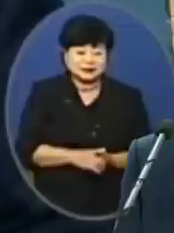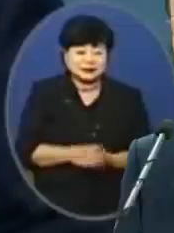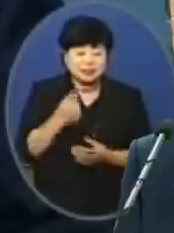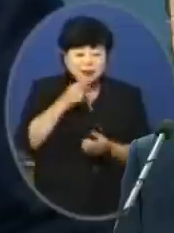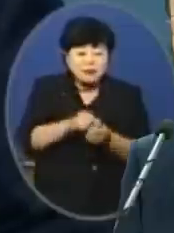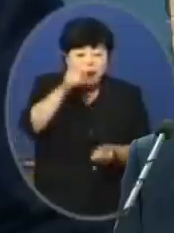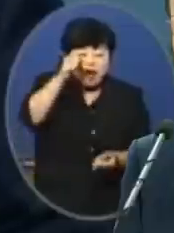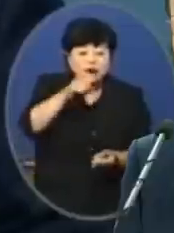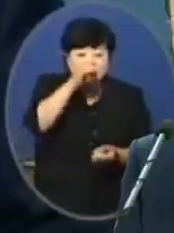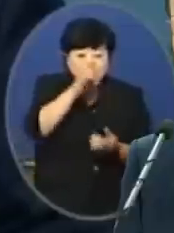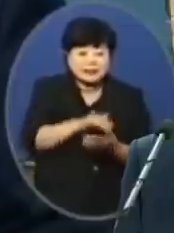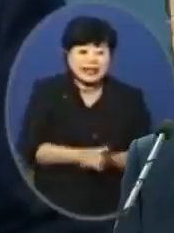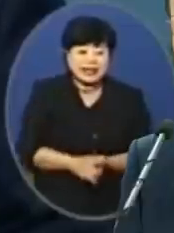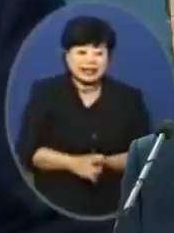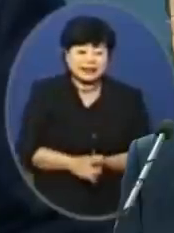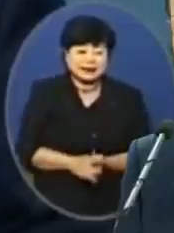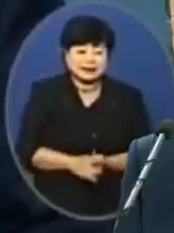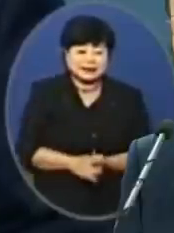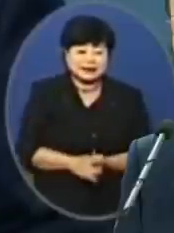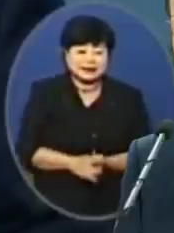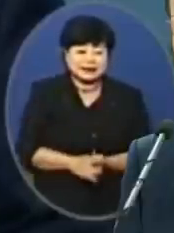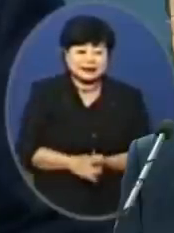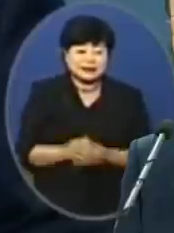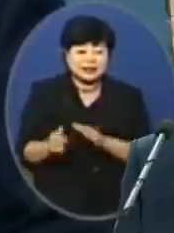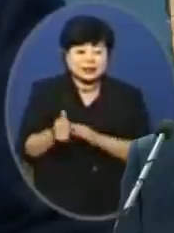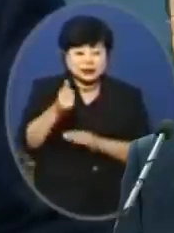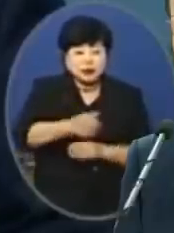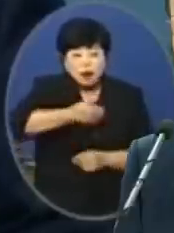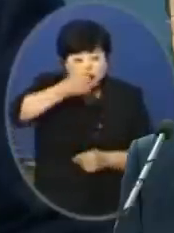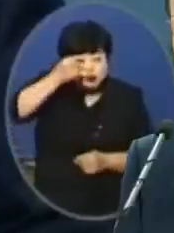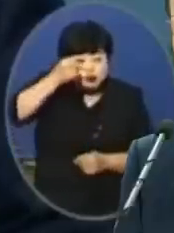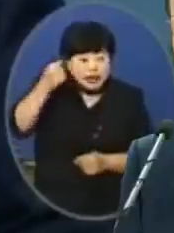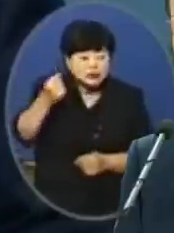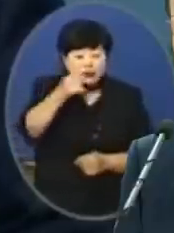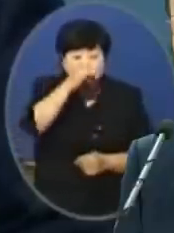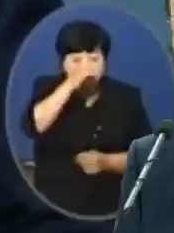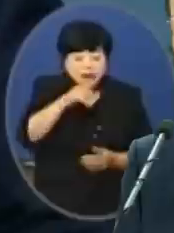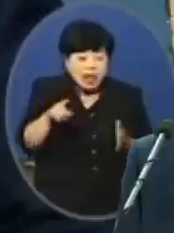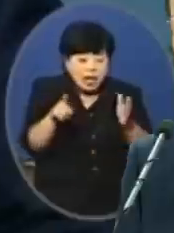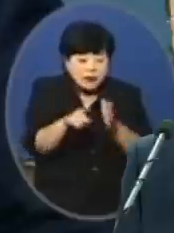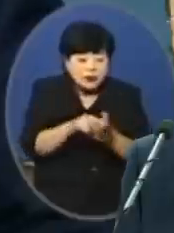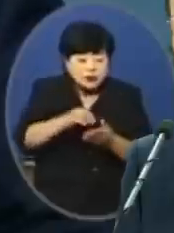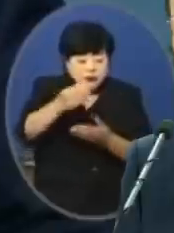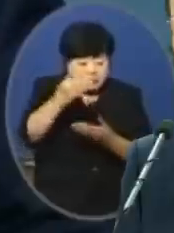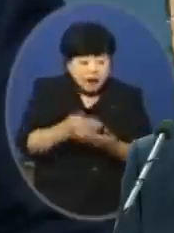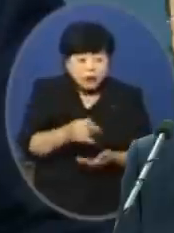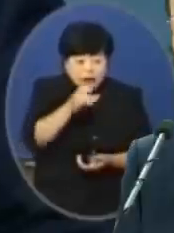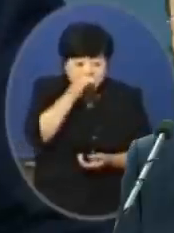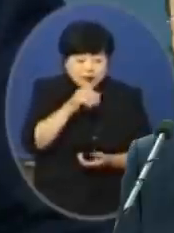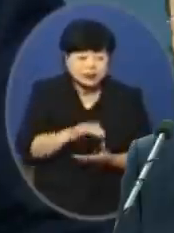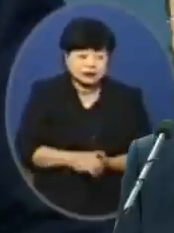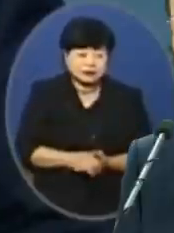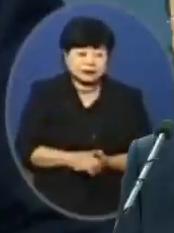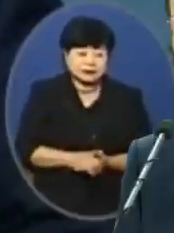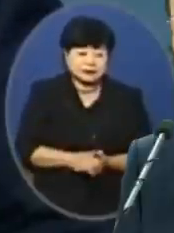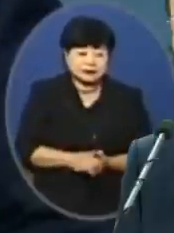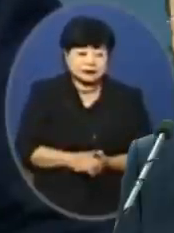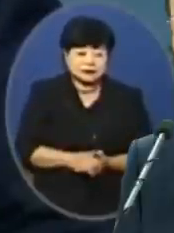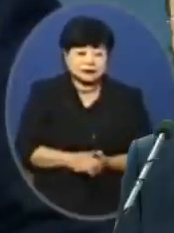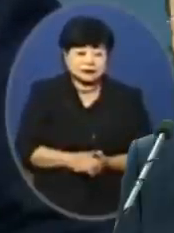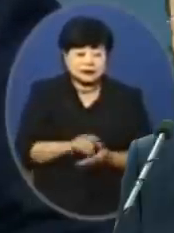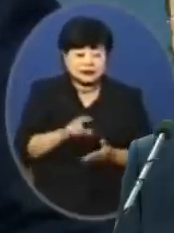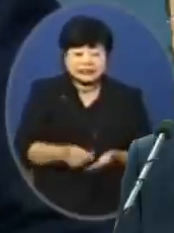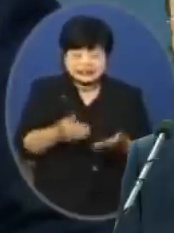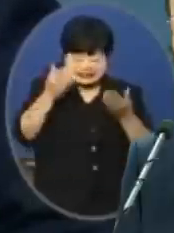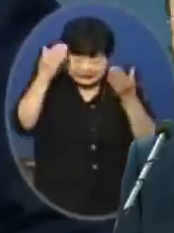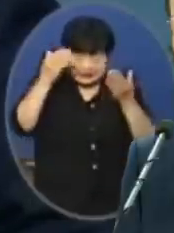입을 벌리고 있는 것입니다. 성공한 꿈을 믿고서 입을 벌리고 있으면 세월이